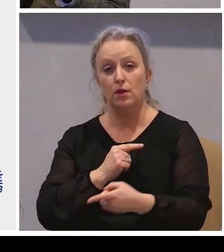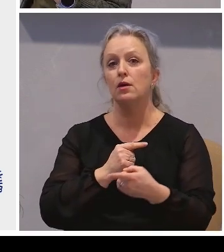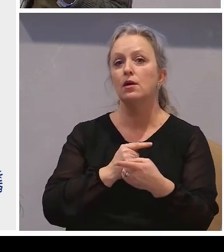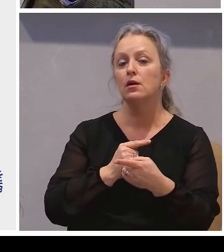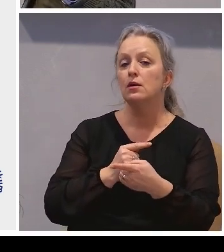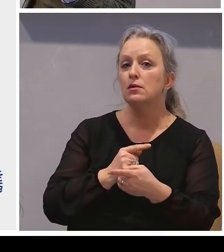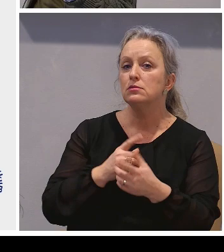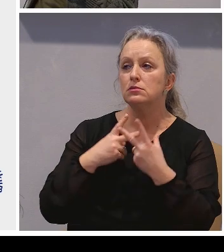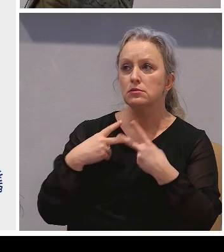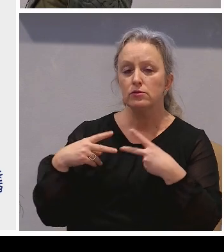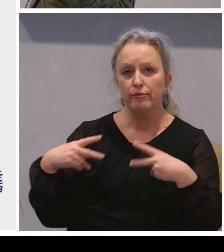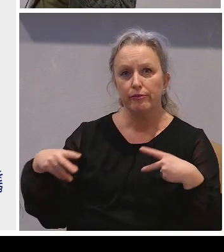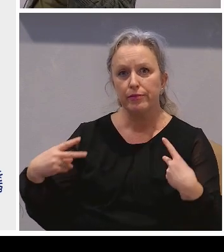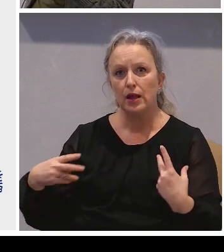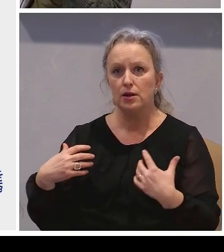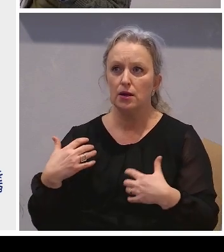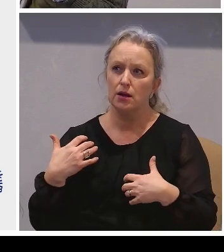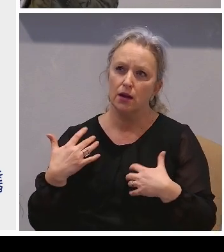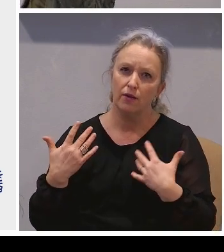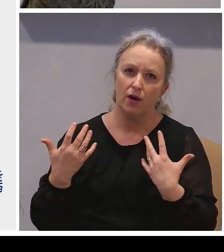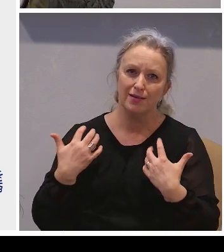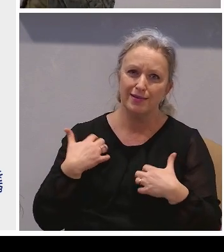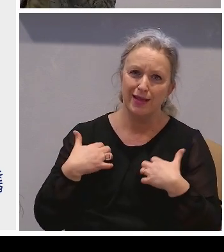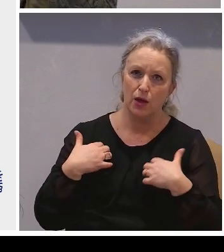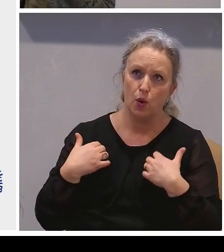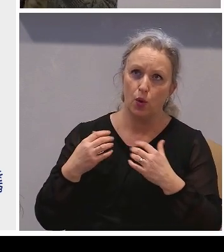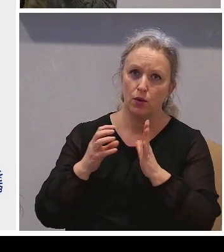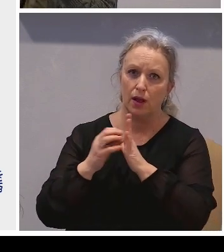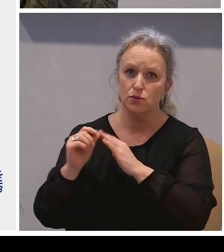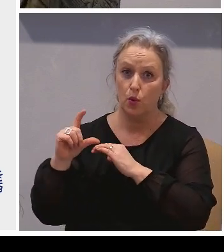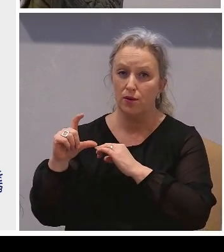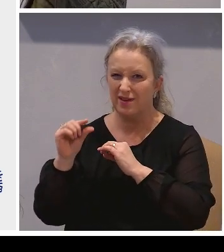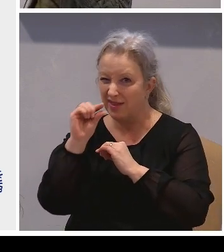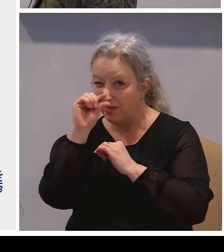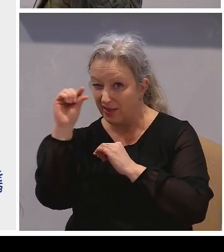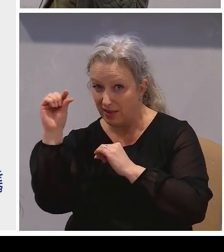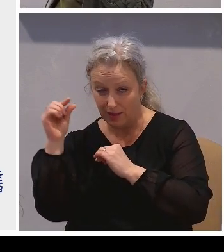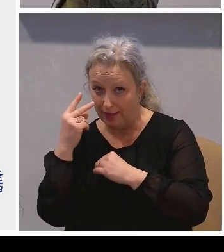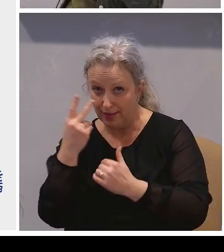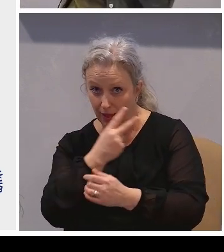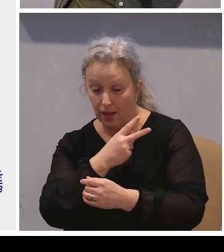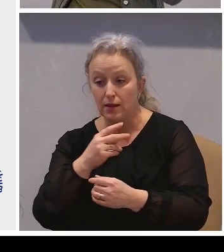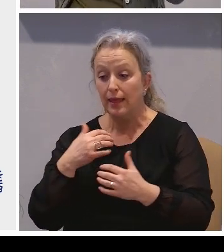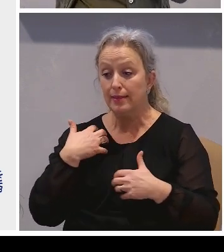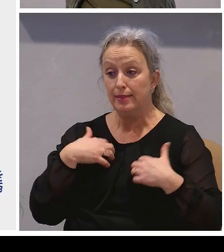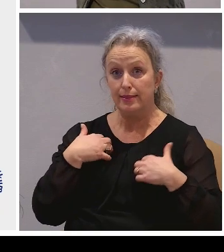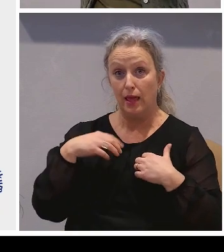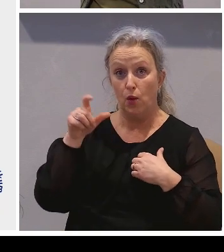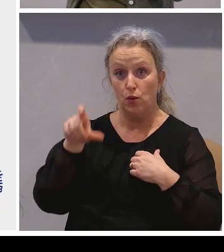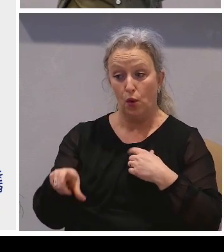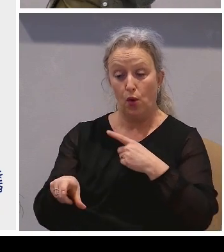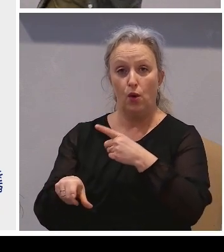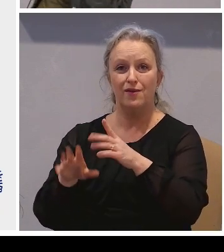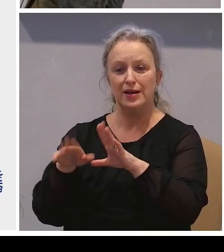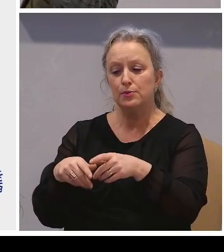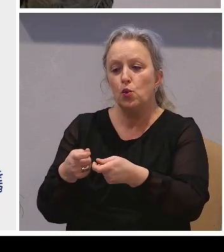new kõik model. erinevad, neuroloog on mul siin Previously, õpetajad the ja previous teised ka model siin väike placed tekst, the family aga in the et center, neuroloog siis võiks whereas the